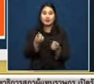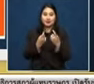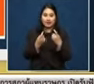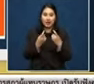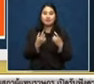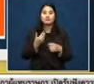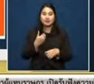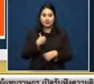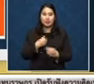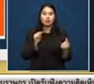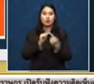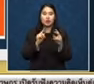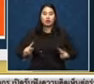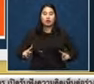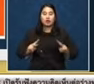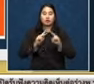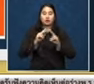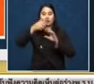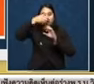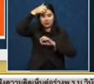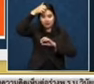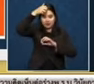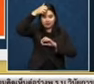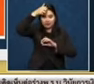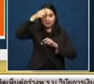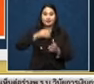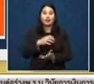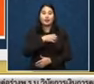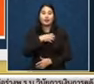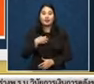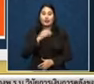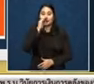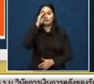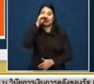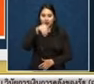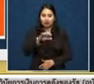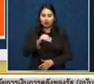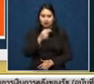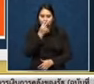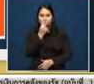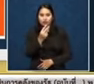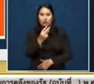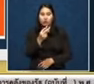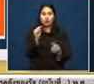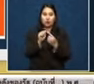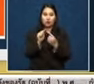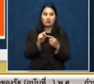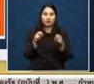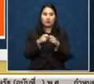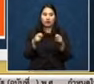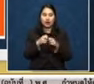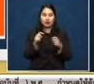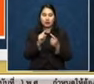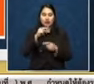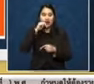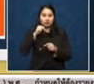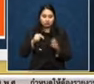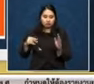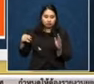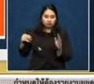ประธานไปยังกระทรวงมหาดไทยเทศบาลหัวทะเลช่วยตรวจสอบว่ามีสิ่งปลูกสร้างใดสร้างขวางทามน้ำหรือไม่ถ้า